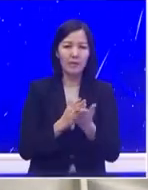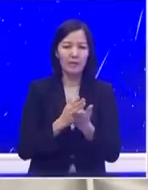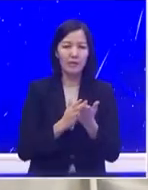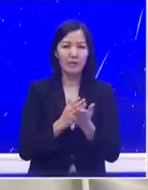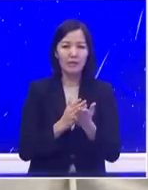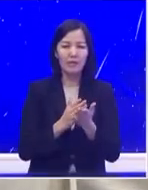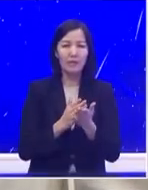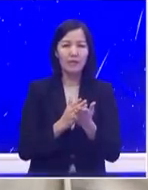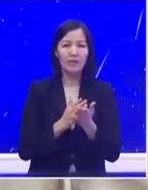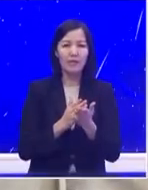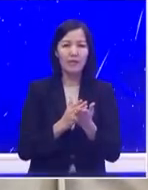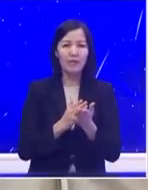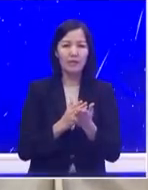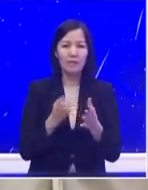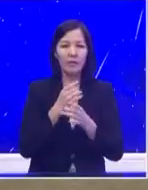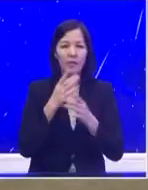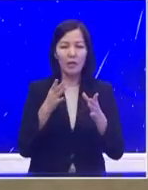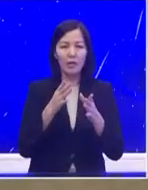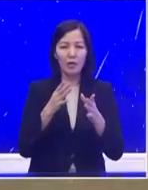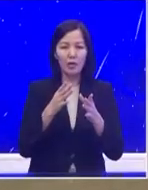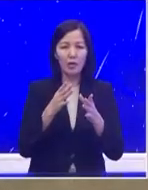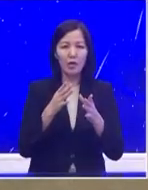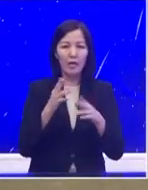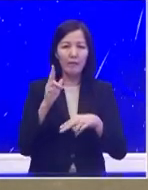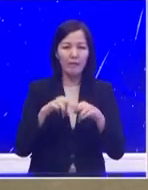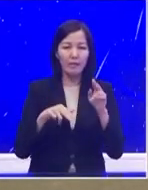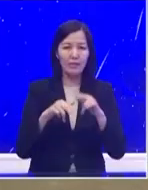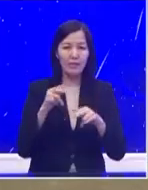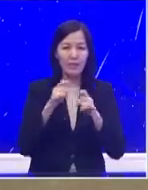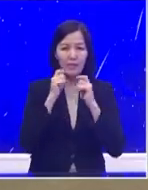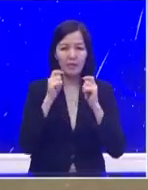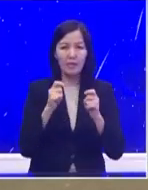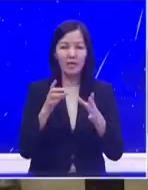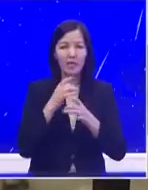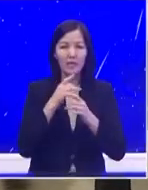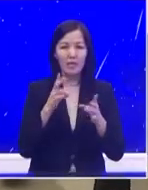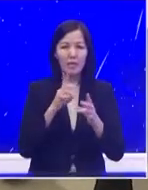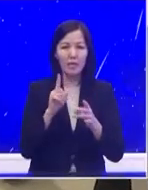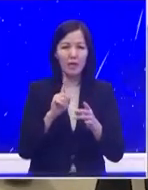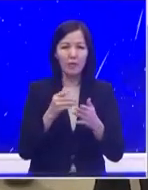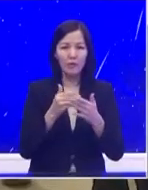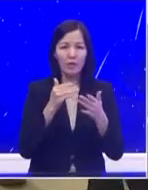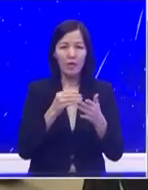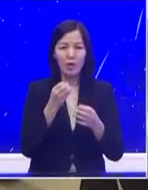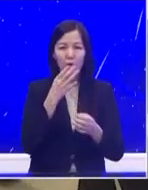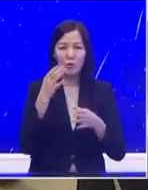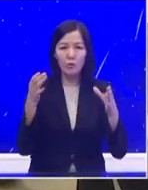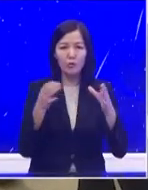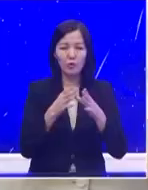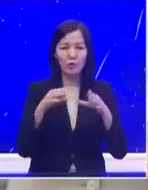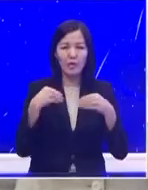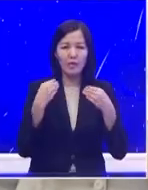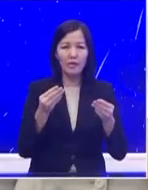текелілік кәсіпкерлер медицина қызметкерлеріне мерекелік көңіл күй сыйлады. Наурыз мерекесі қарсаңында әрқайсына гүл шоқтарын табыс